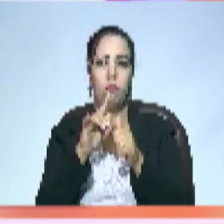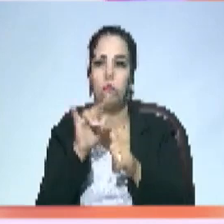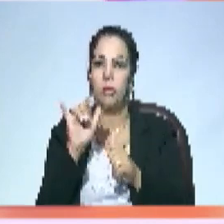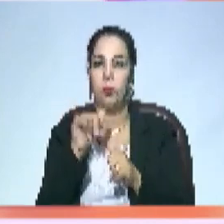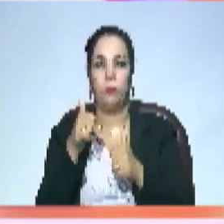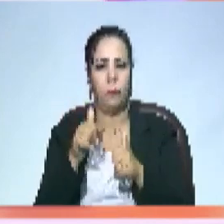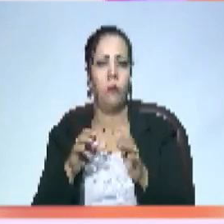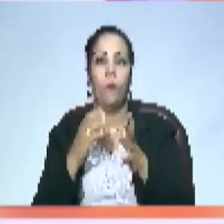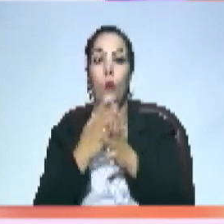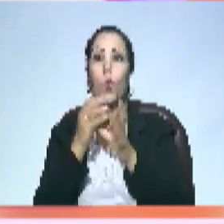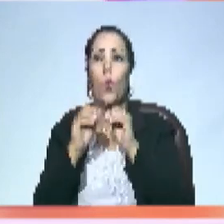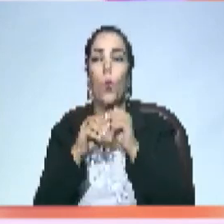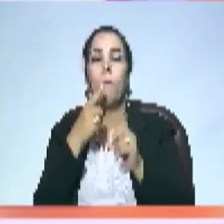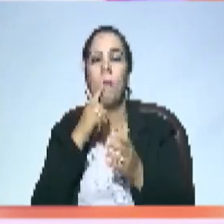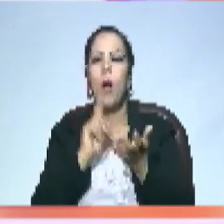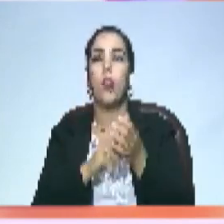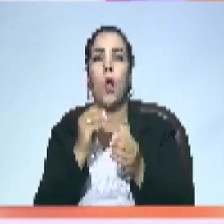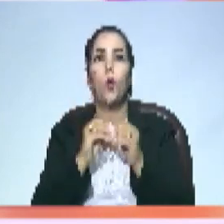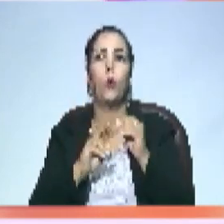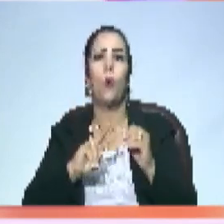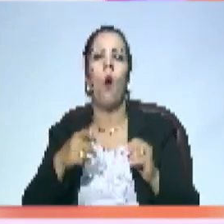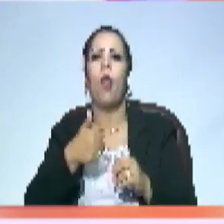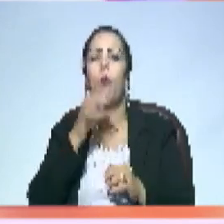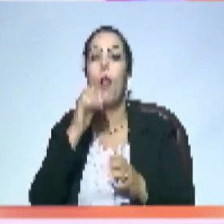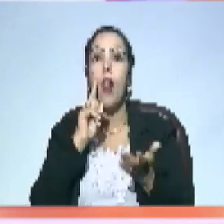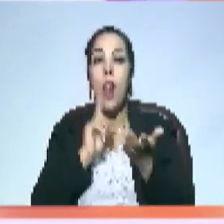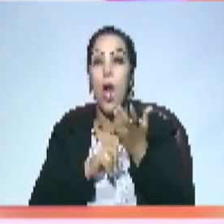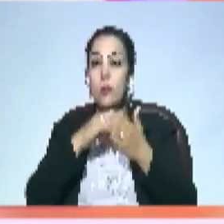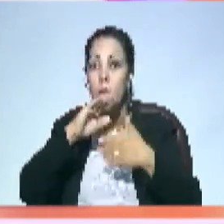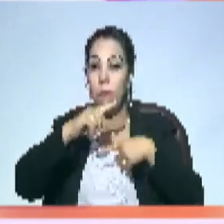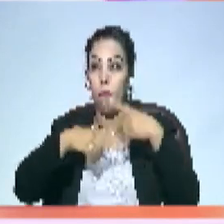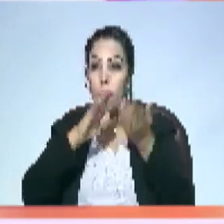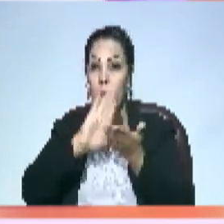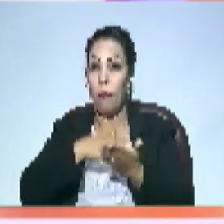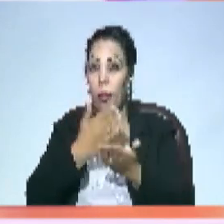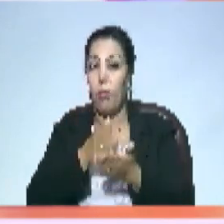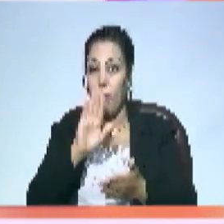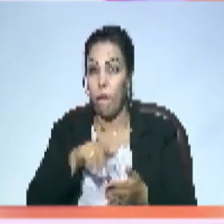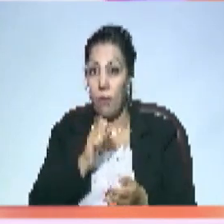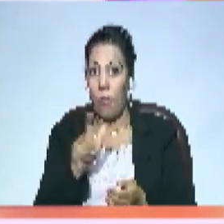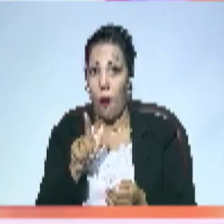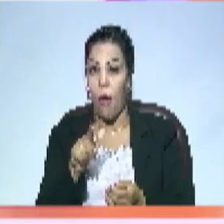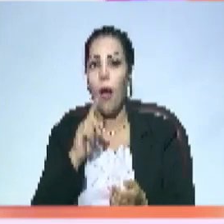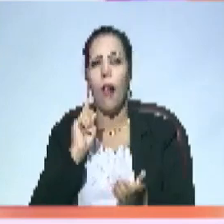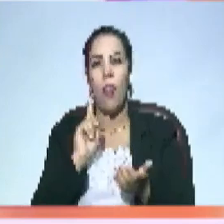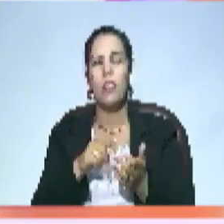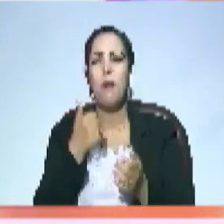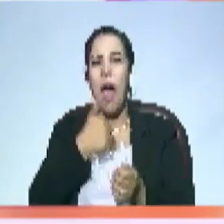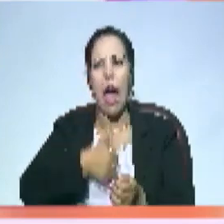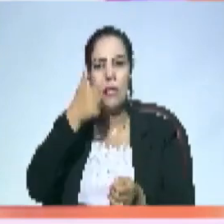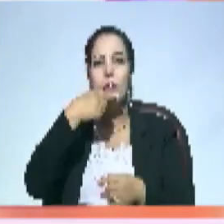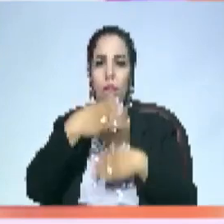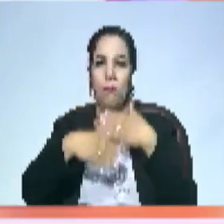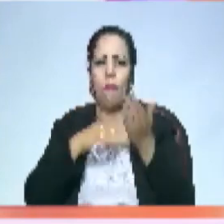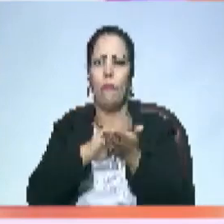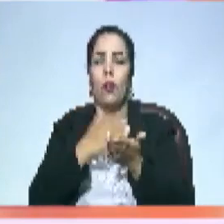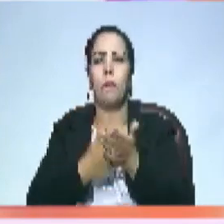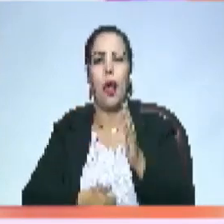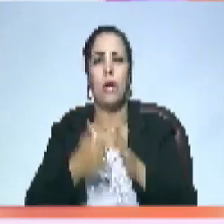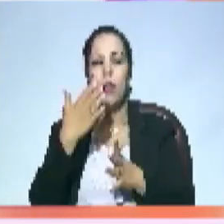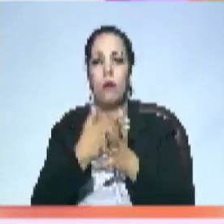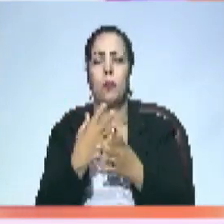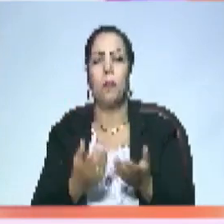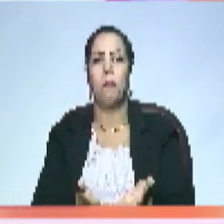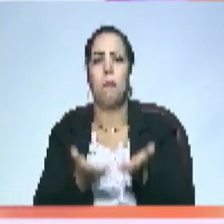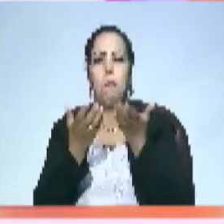تمام يا شيف، ده صنف من الاصناف الجميله جدا. لازم يتقلي صح؟ يتقلي او بس هو يتقلي افضل يعني، واحنا بنطلعه على